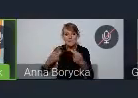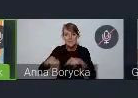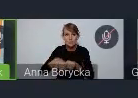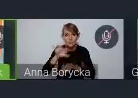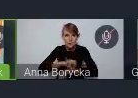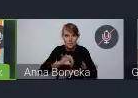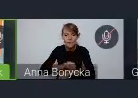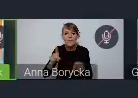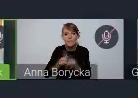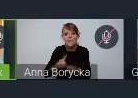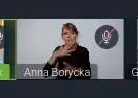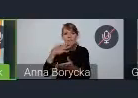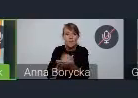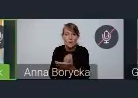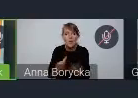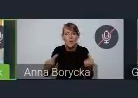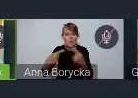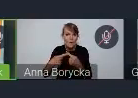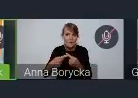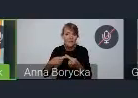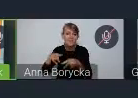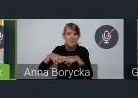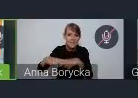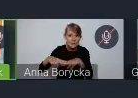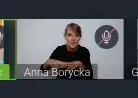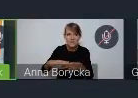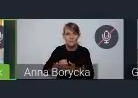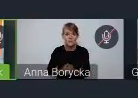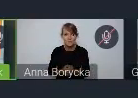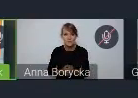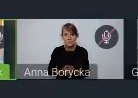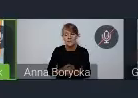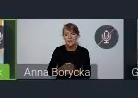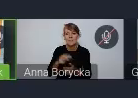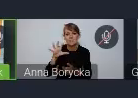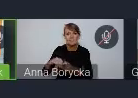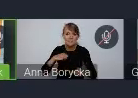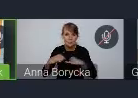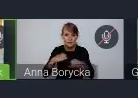oraz wykorzystanie odpowiednich narzędzi do zarządzania finansami.